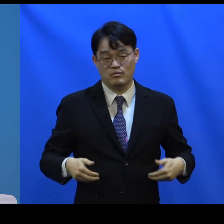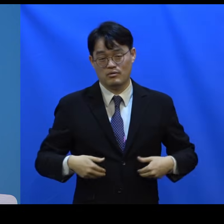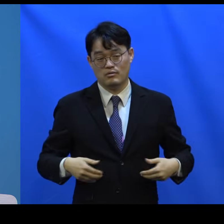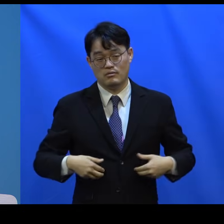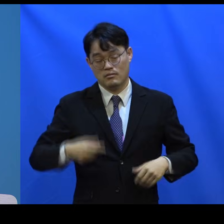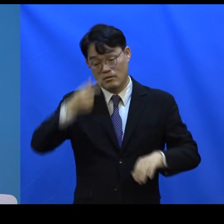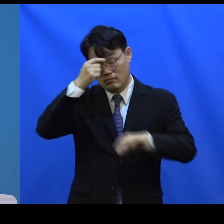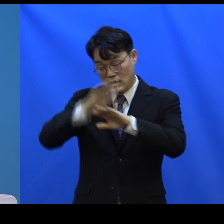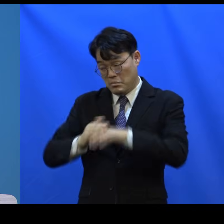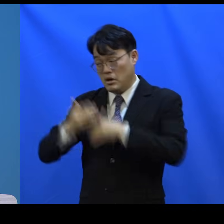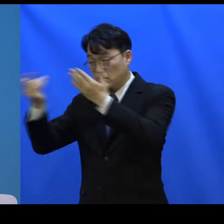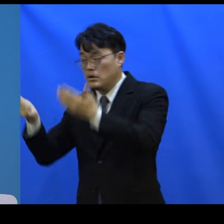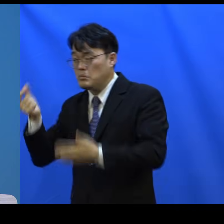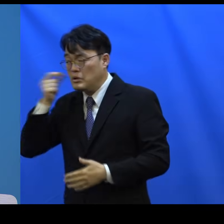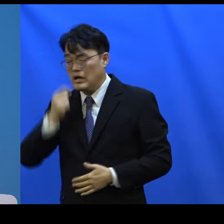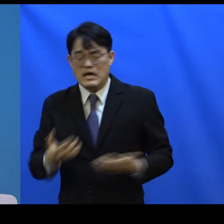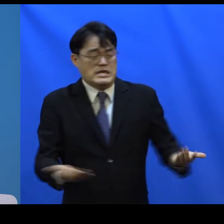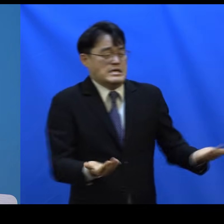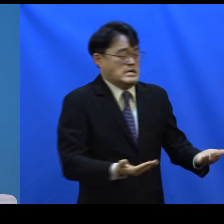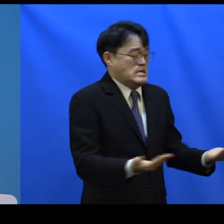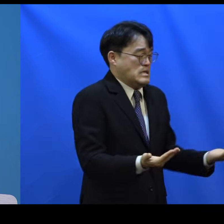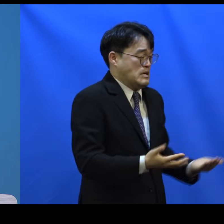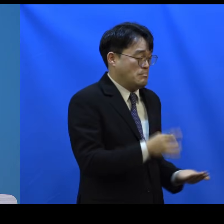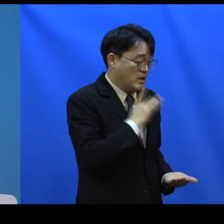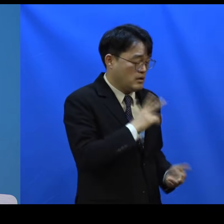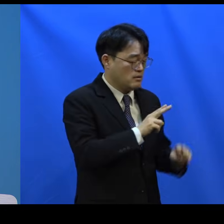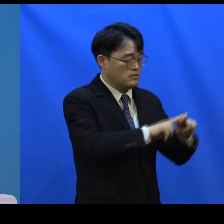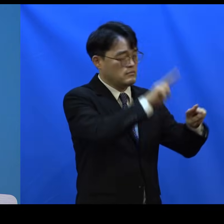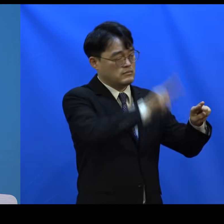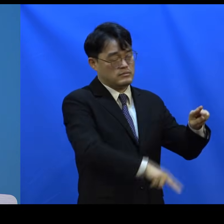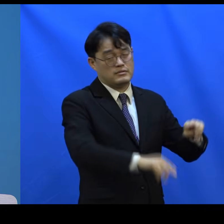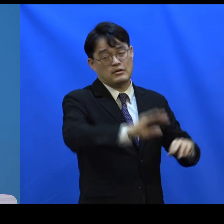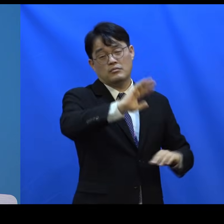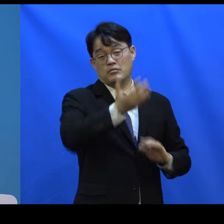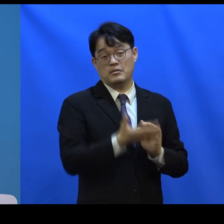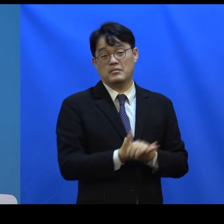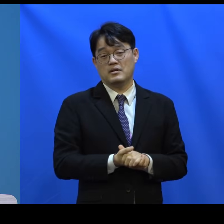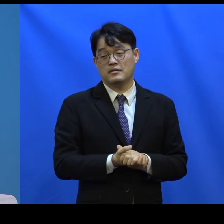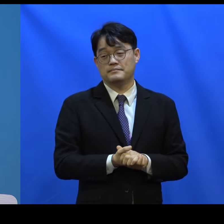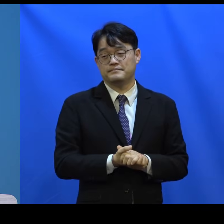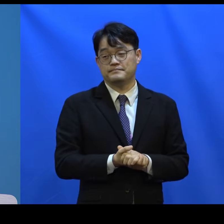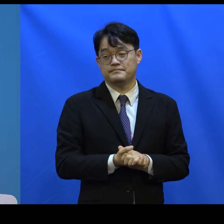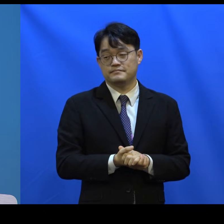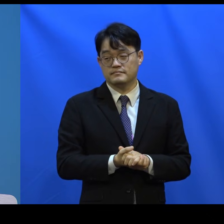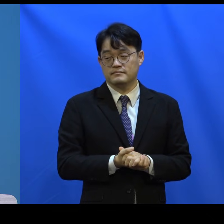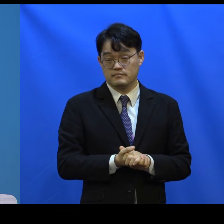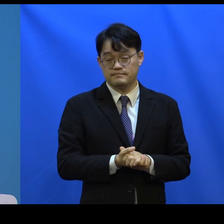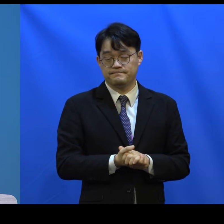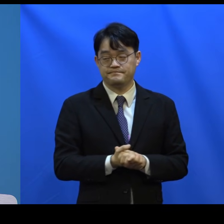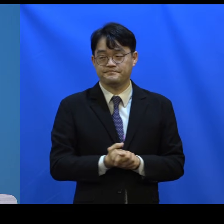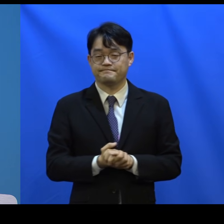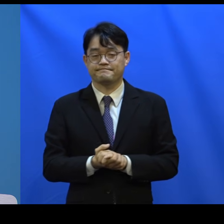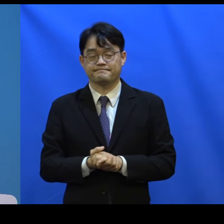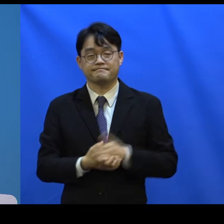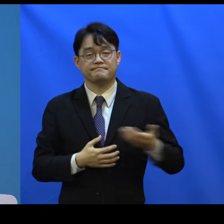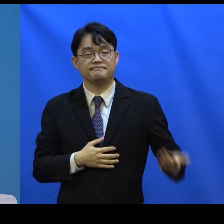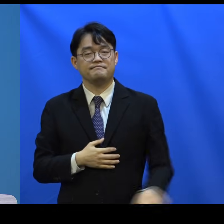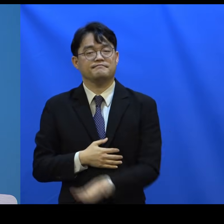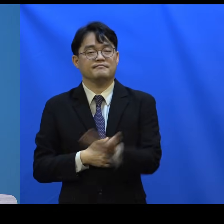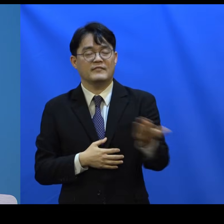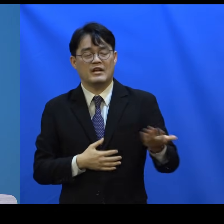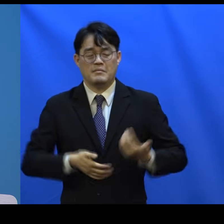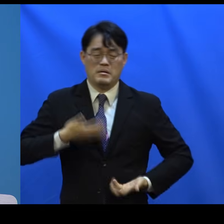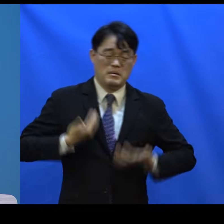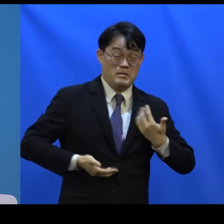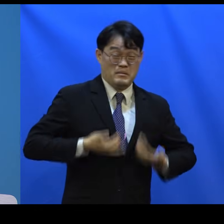드리지 못하고 봉사만 하고 있는 분 그만두셔야 돼요. 그거 해가지고는 교회에 도움이 안 돼요. 본인에게도 도움이 안 돼. 그러니까